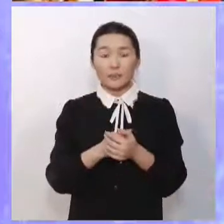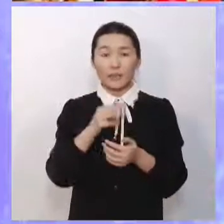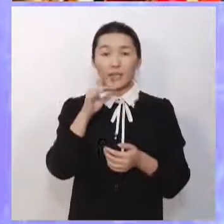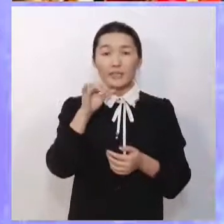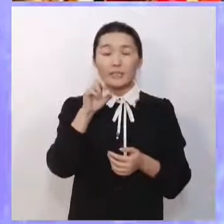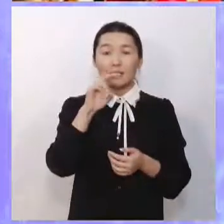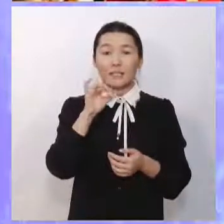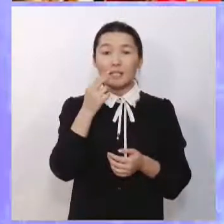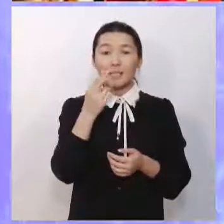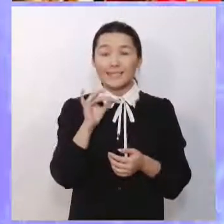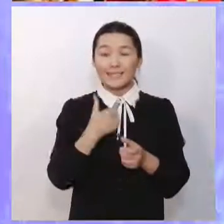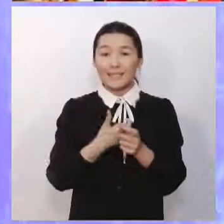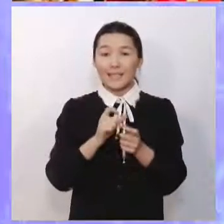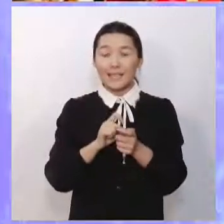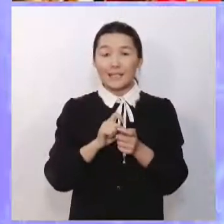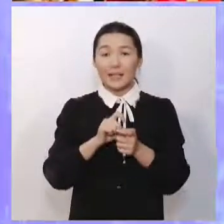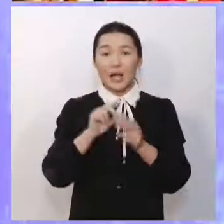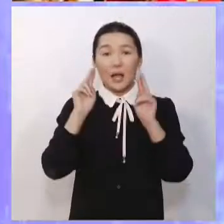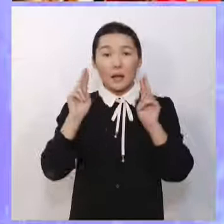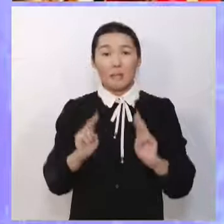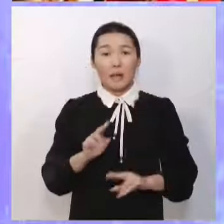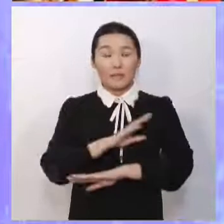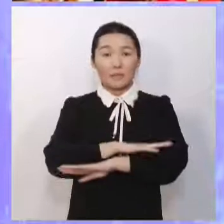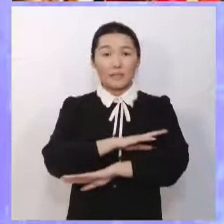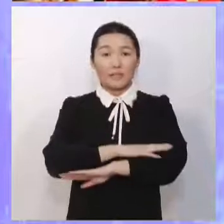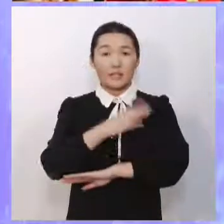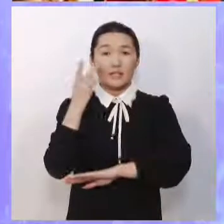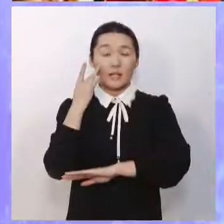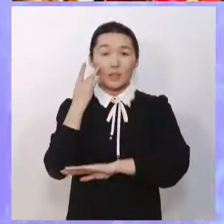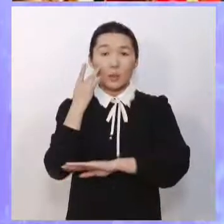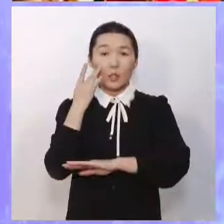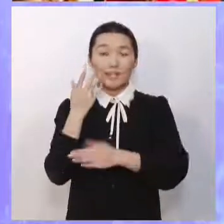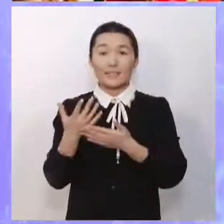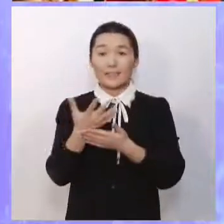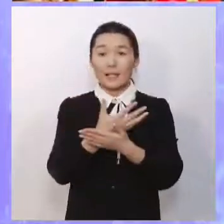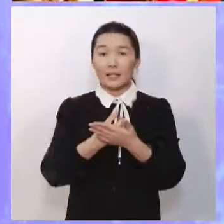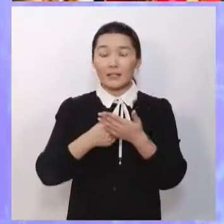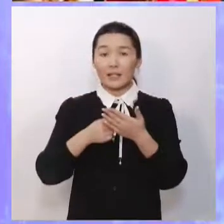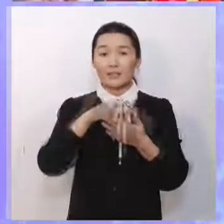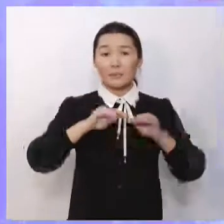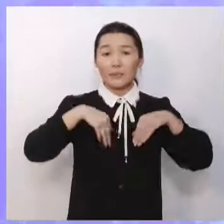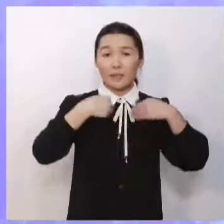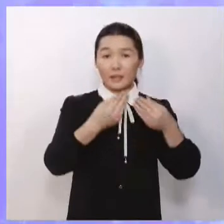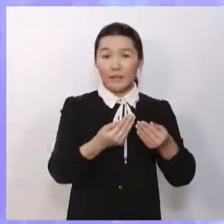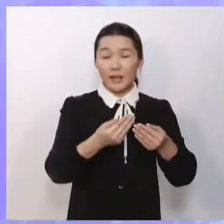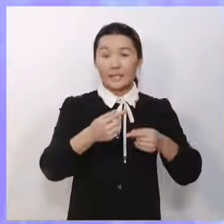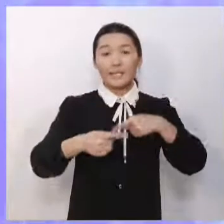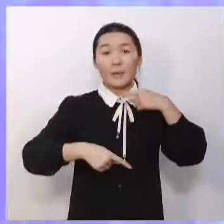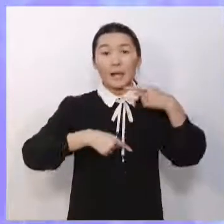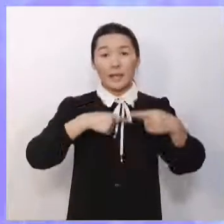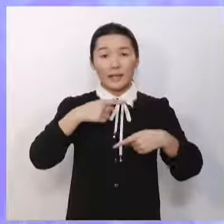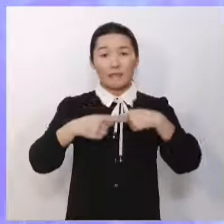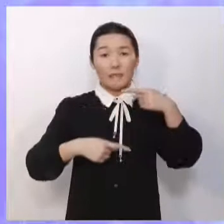Традиции – это правила поведения, которые складывались веками и передавались из поколения